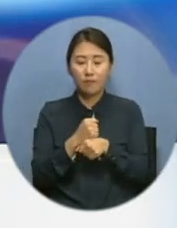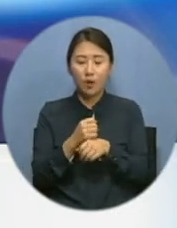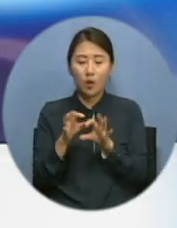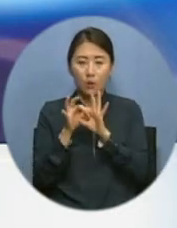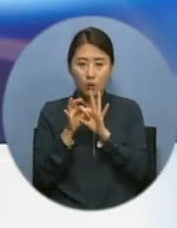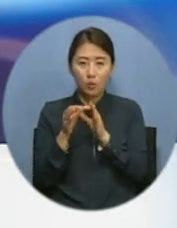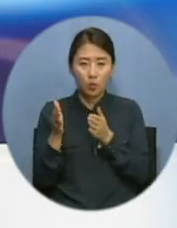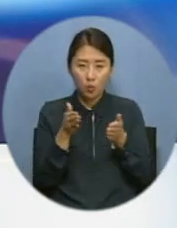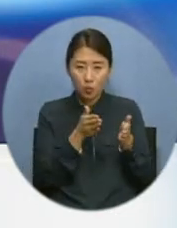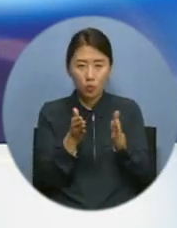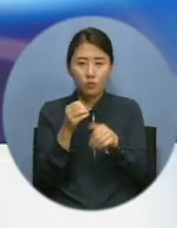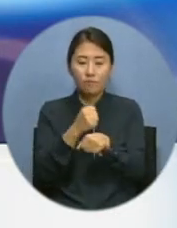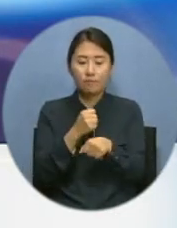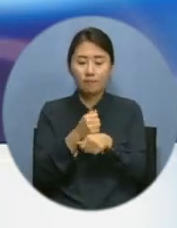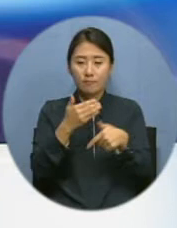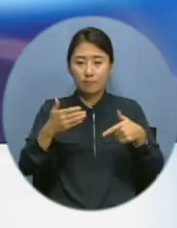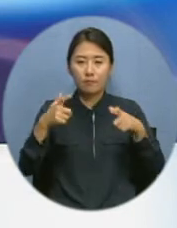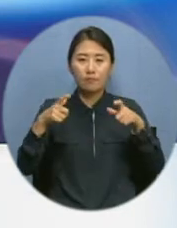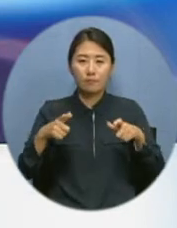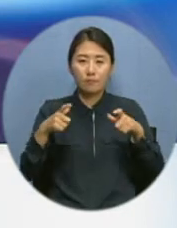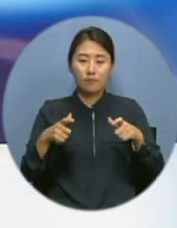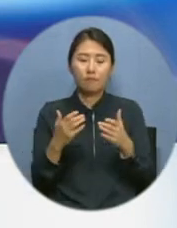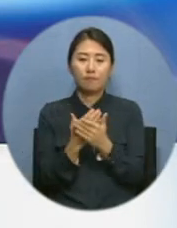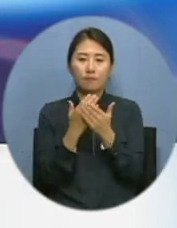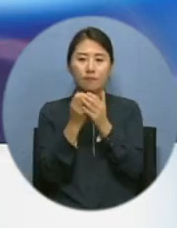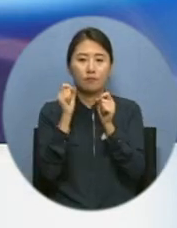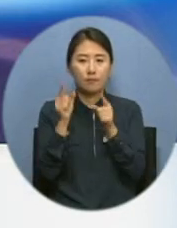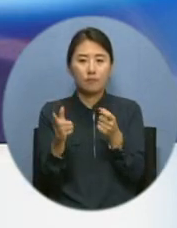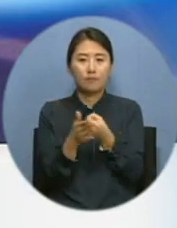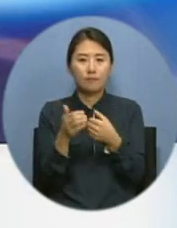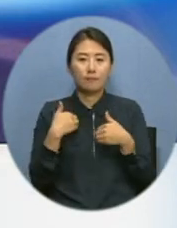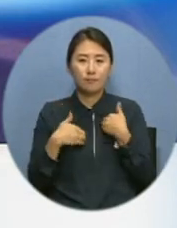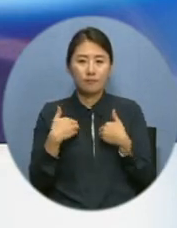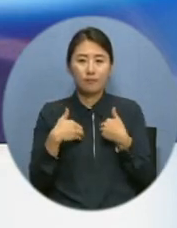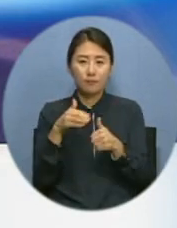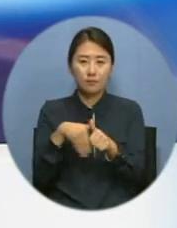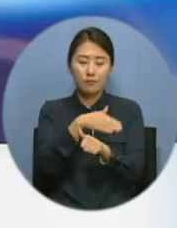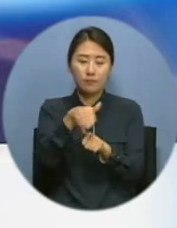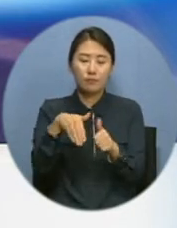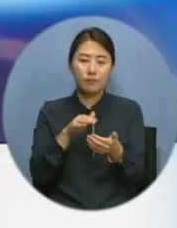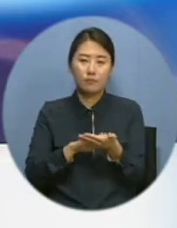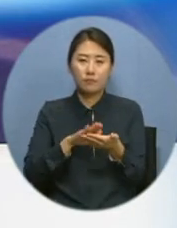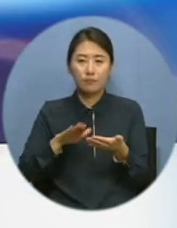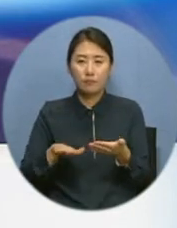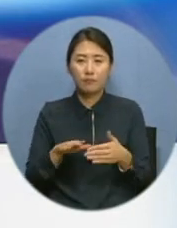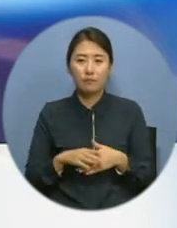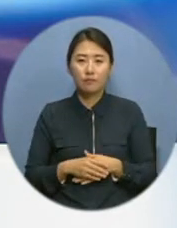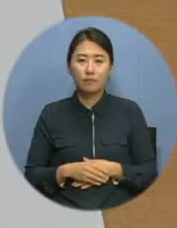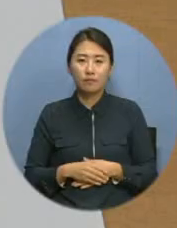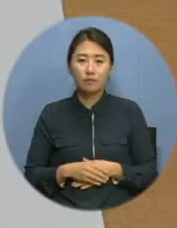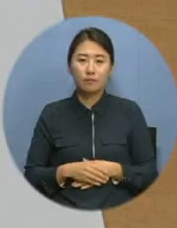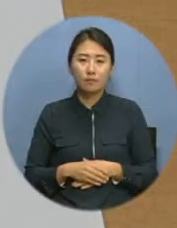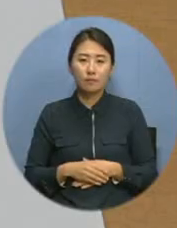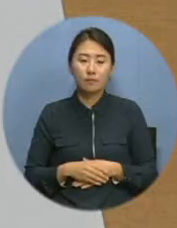통과하는 금천구로서는 지역 발전의 기회인 만큼 환영하는 분위기입니다. 보도에 김대영 기자입니다.